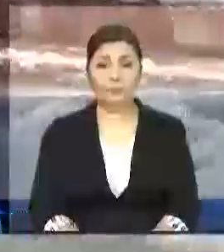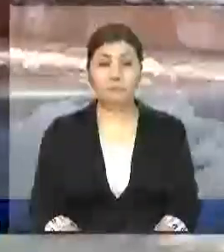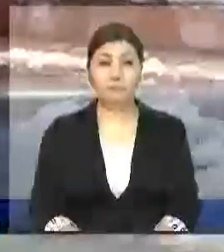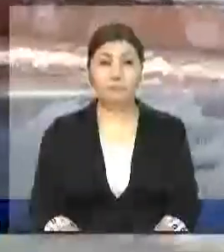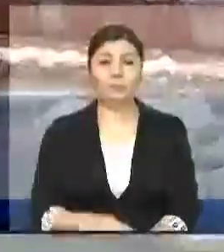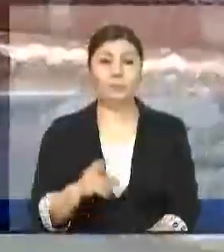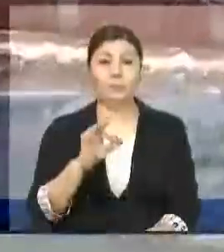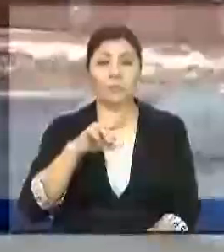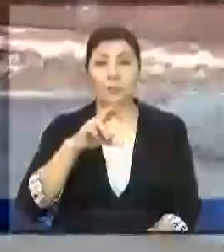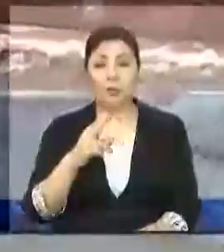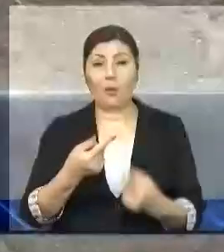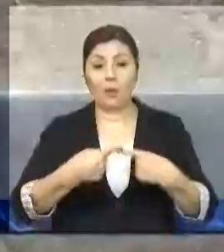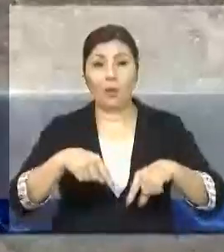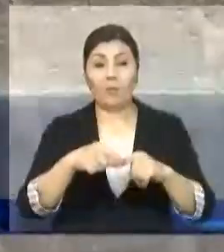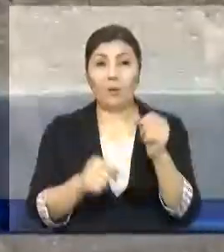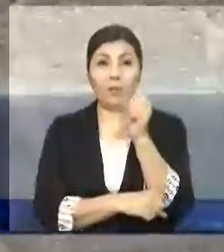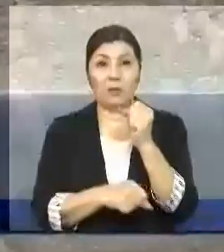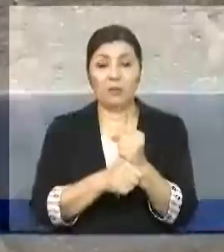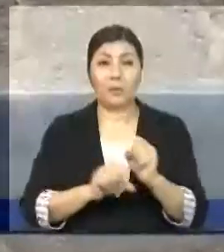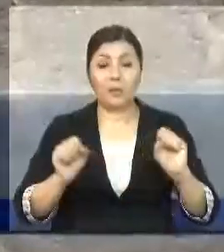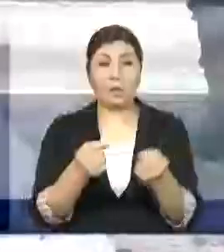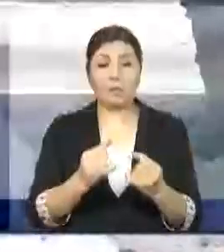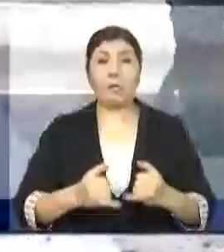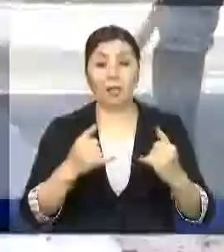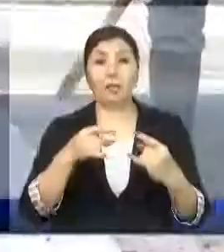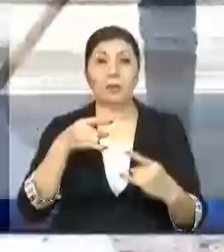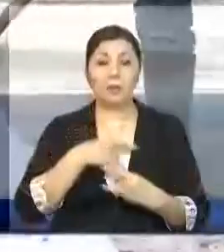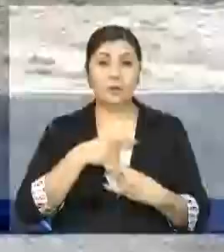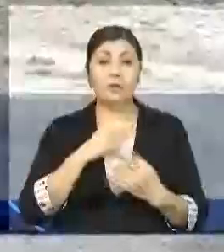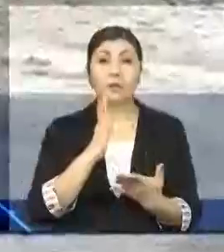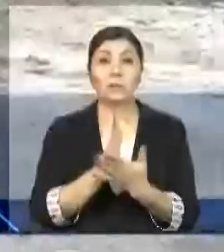сондай-ақ коммуналдық компания жұмысшылары қысқы мерзімге арналған киім